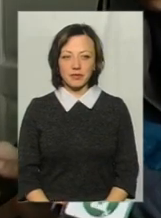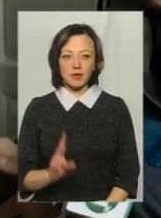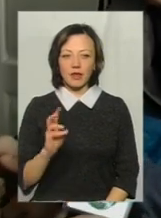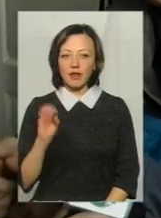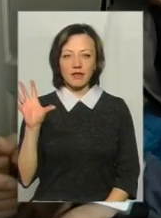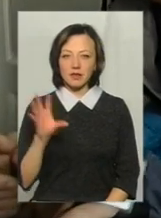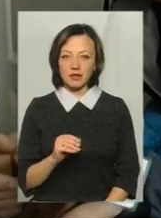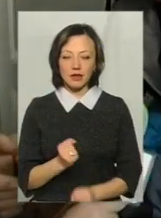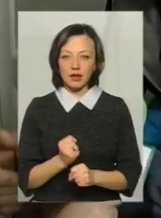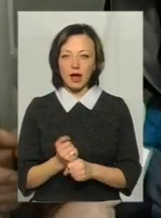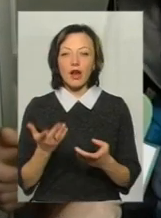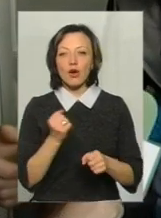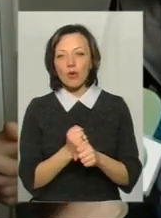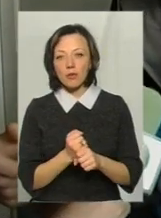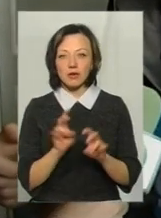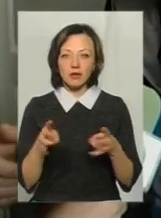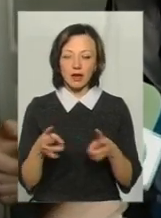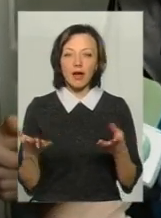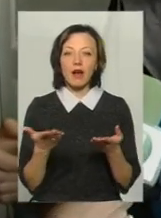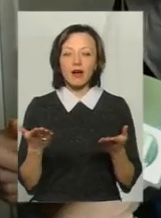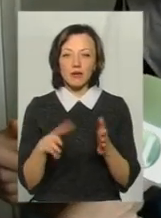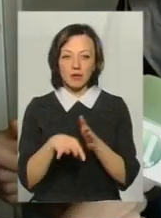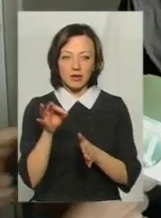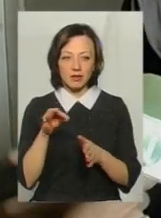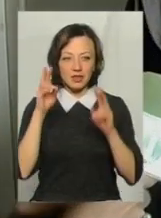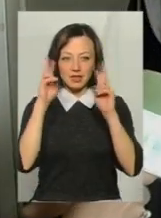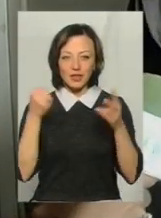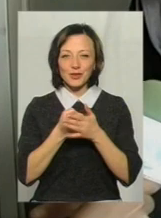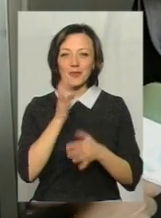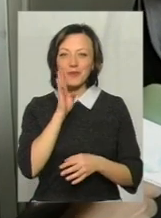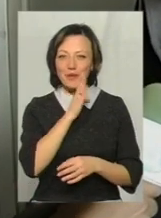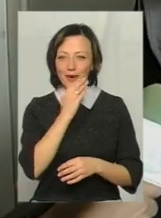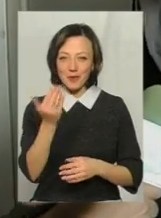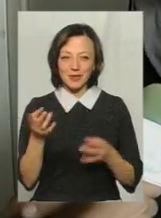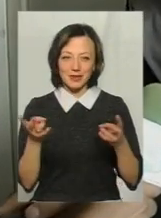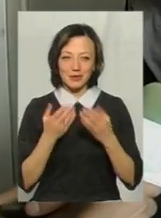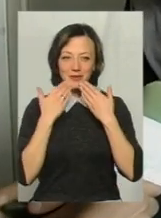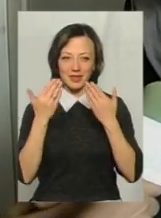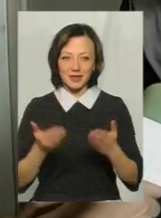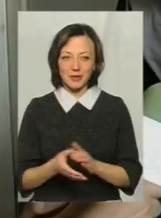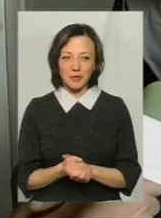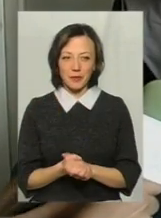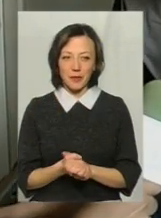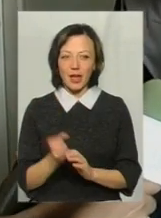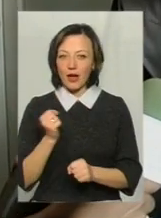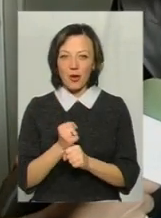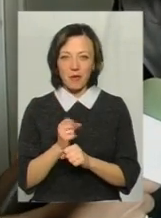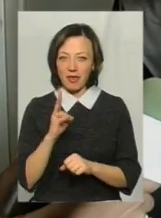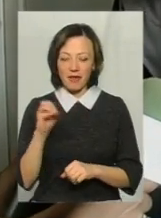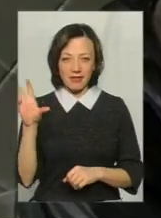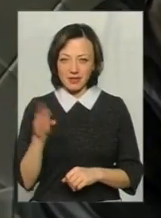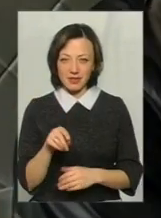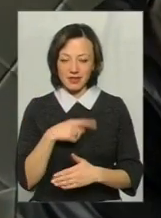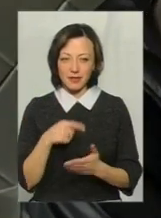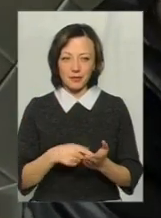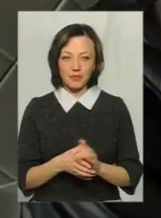робимо. А які робите, які не робите, за яким принципом обираєте? Не знаю, це до мами треба питати. Ну робите не всі, ні? Ні, не всі.